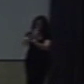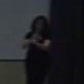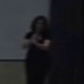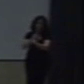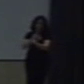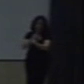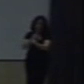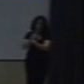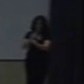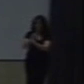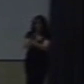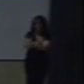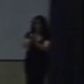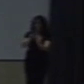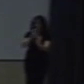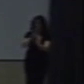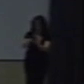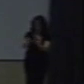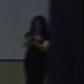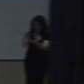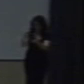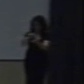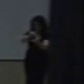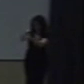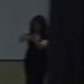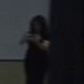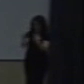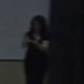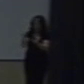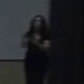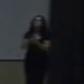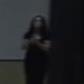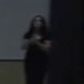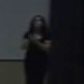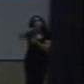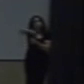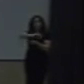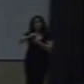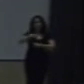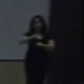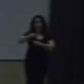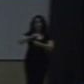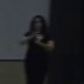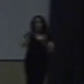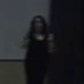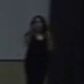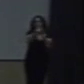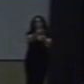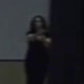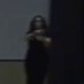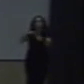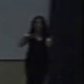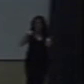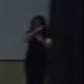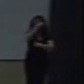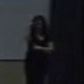televisió, vam fer un foro a Madrid, que van venir molts professionals i vam poder comptar que hi ha